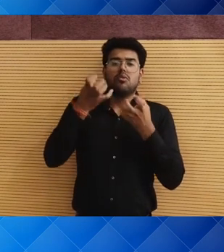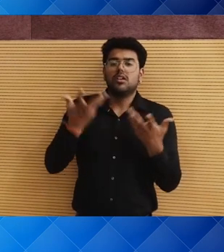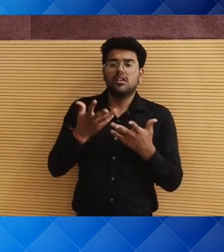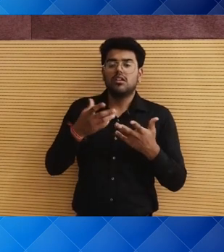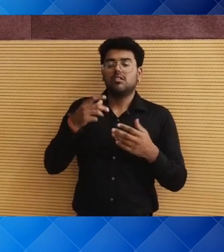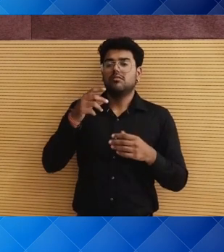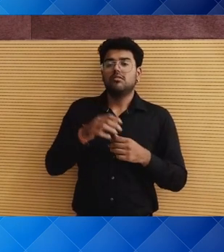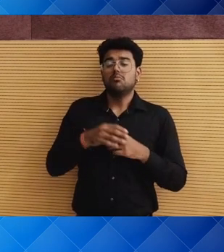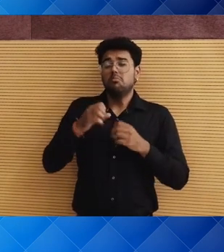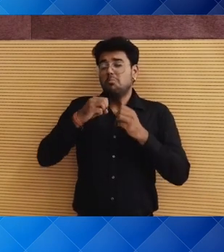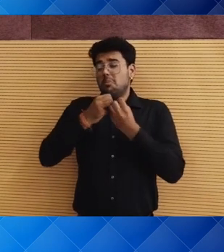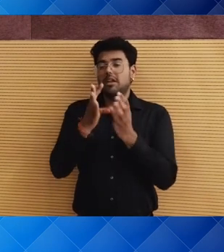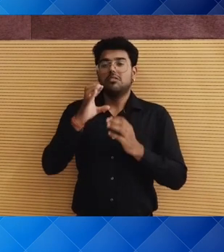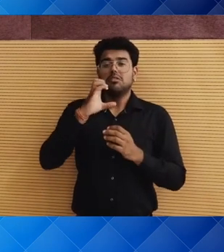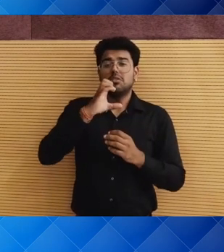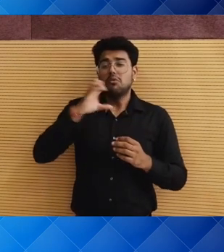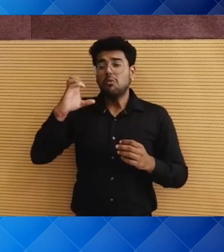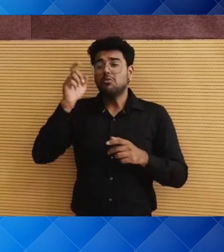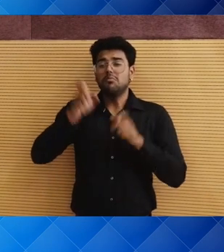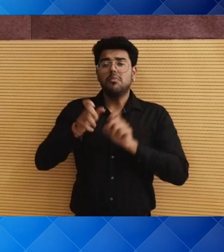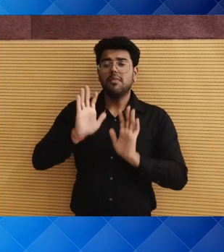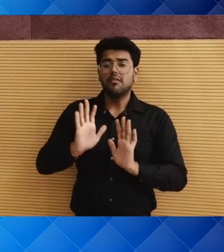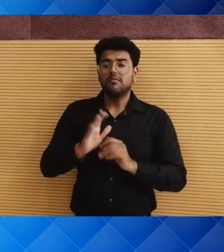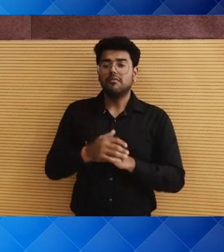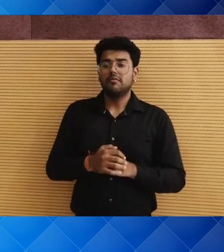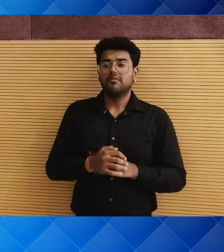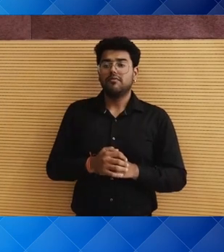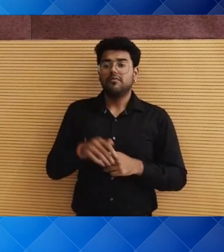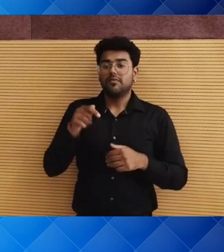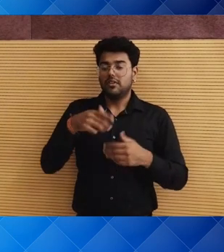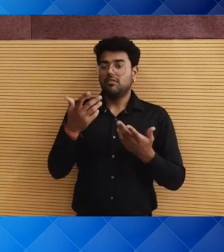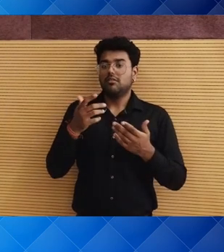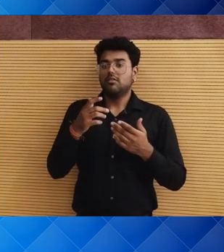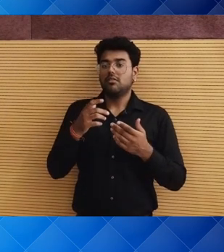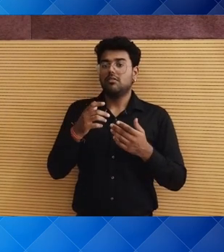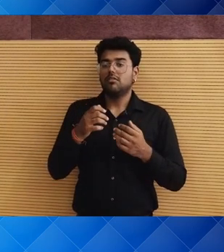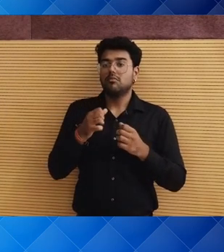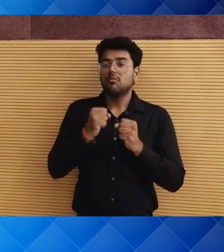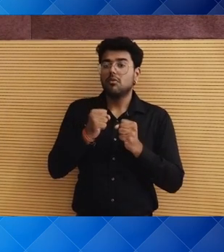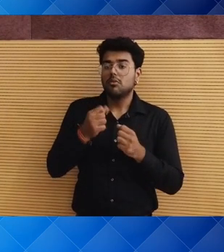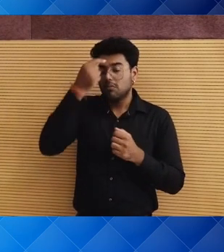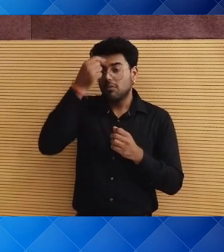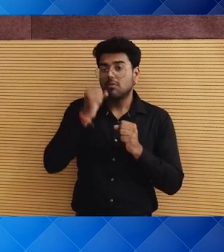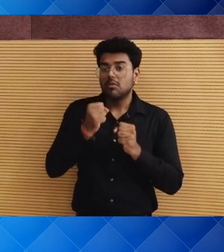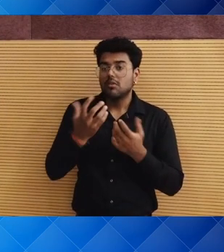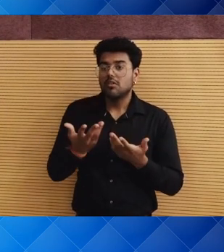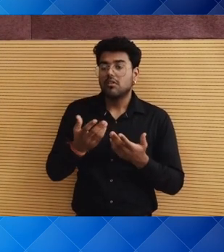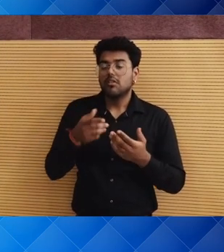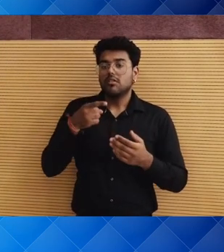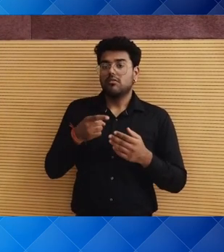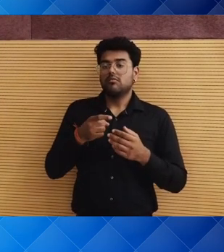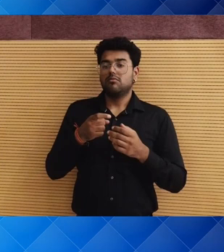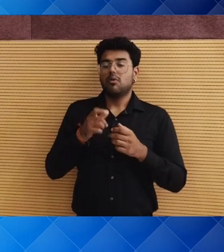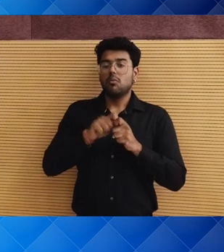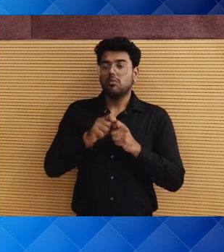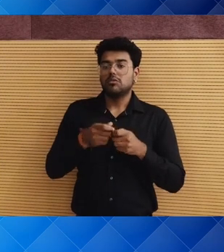700-800 करोड़ लोग हैं दुनिया में, आज की खाद्यान्न की चुनौती, हाथ में काम देने की